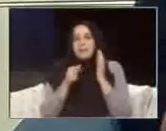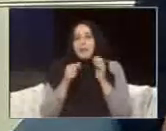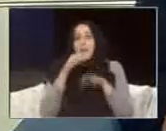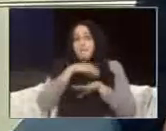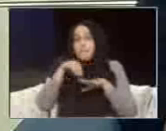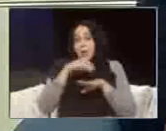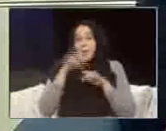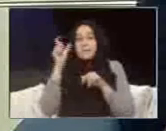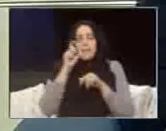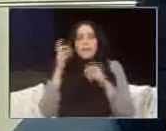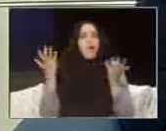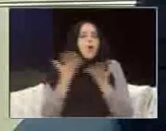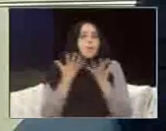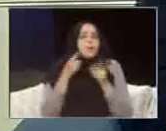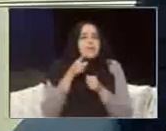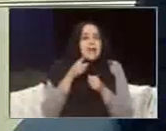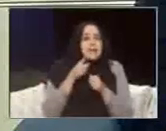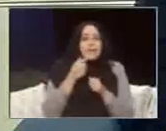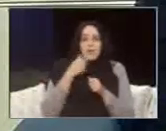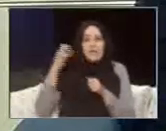المعاملة حرام ولا ربا ولا